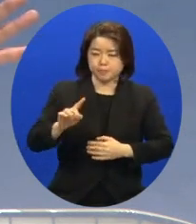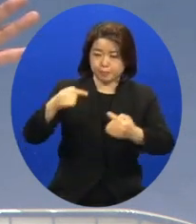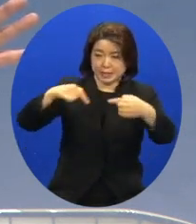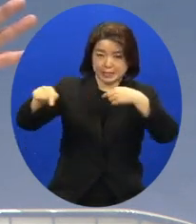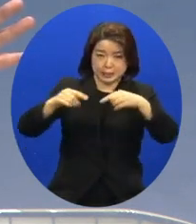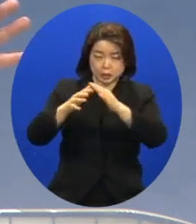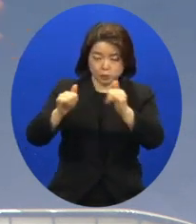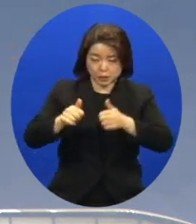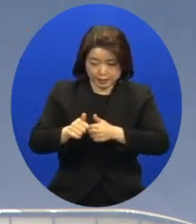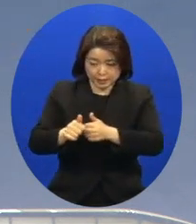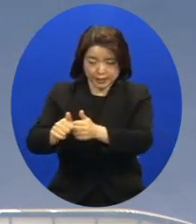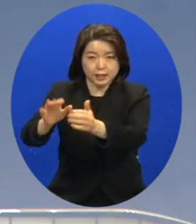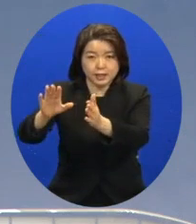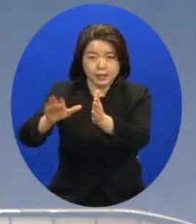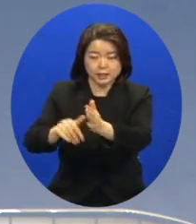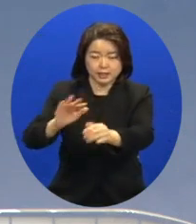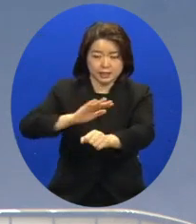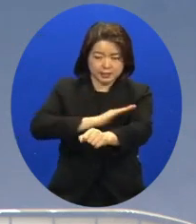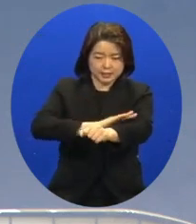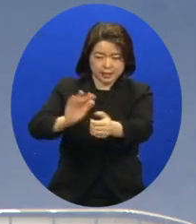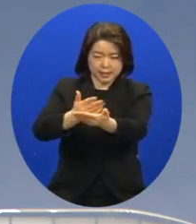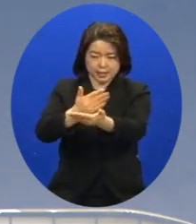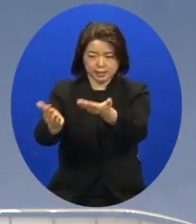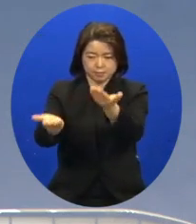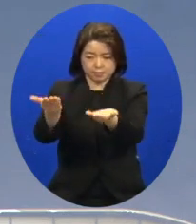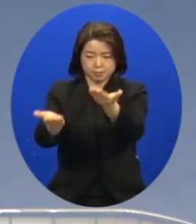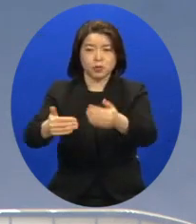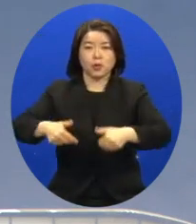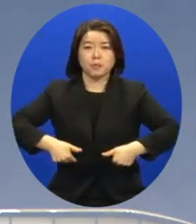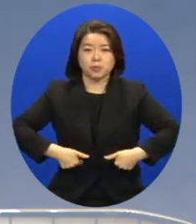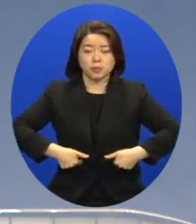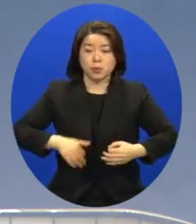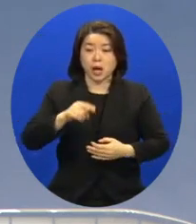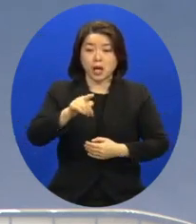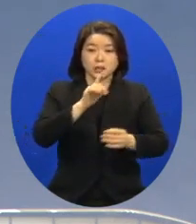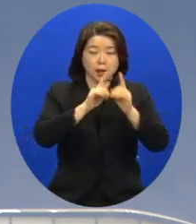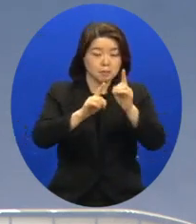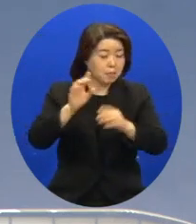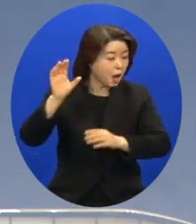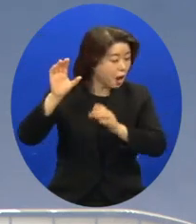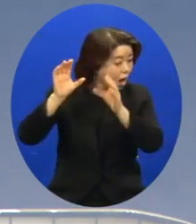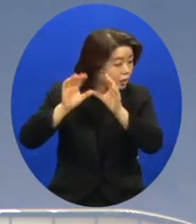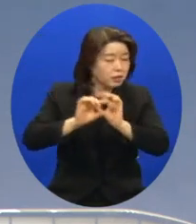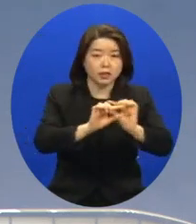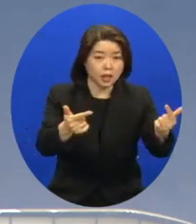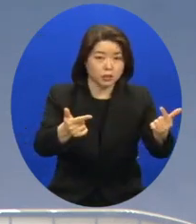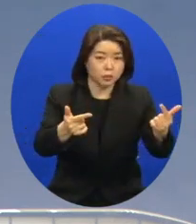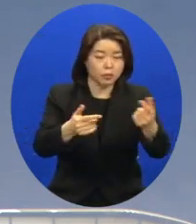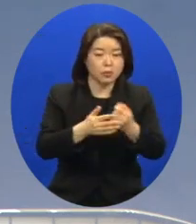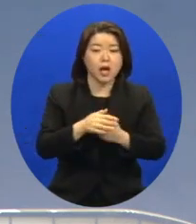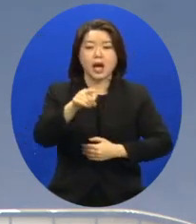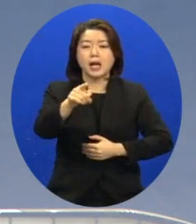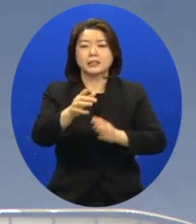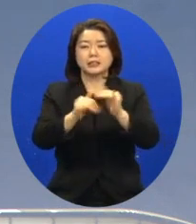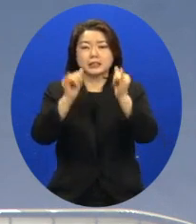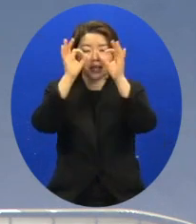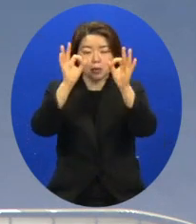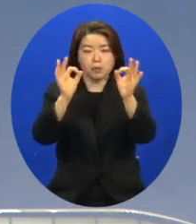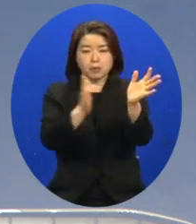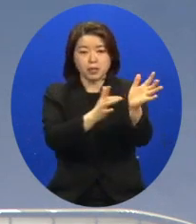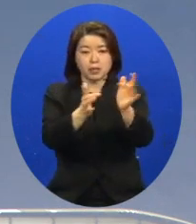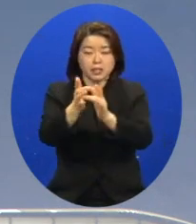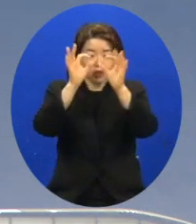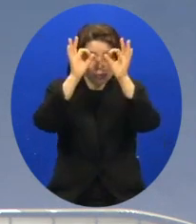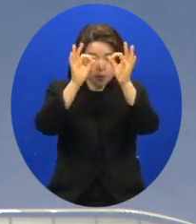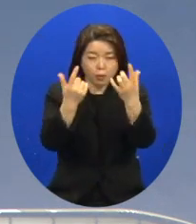지도자들을 따라갈 때 잘 분별해야 합니다. 그 사람의 말을 듣는 게 아니고 그 사람을 보면 예수님을 보는 것